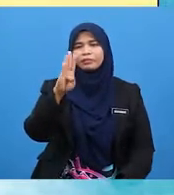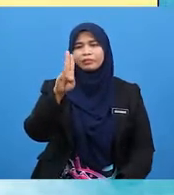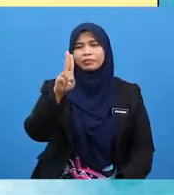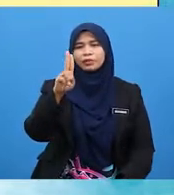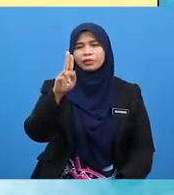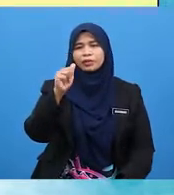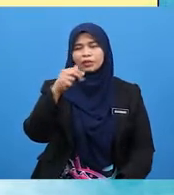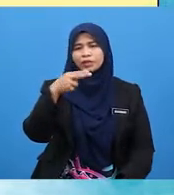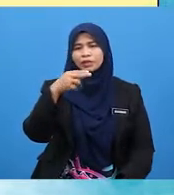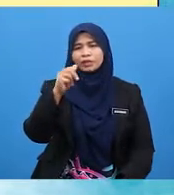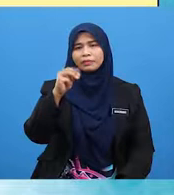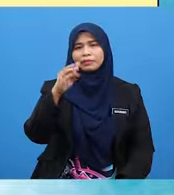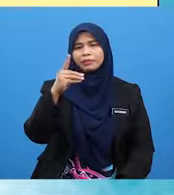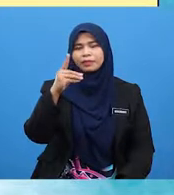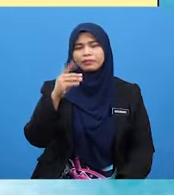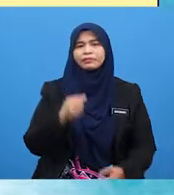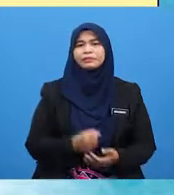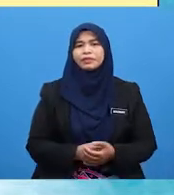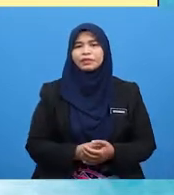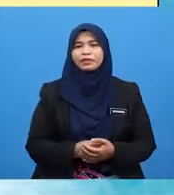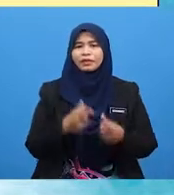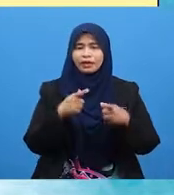Imam Ahmad lahir di Baghdad pada tahun